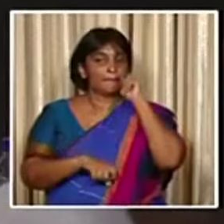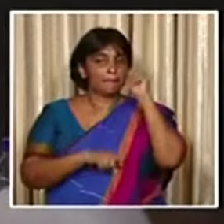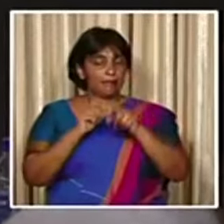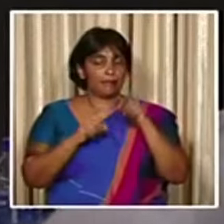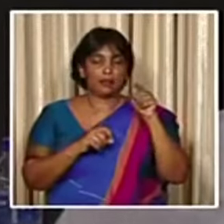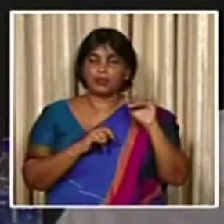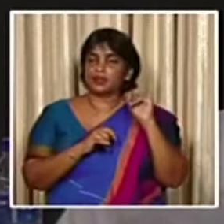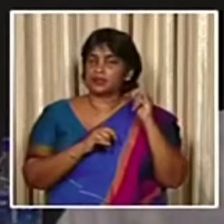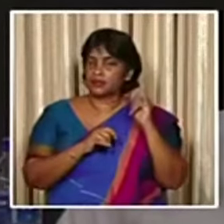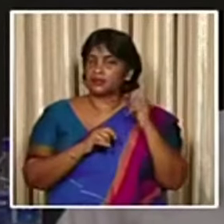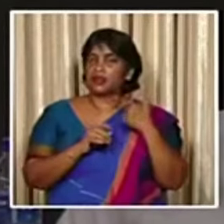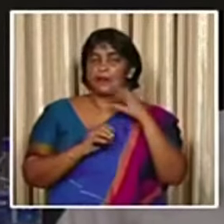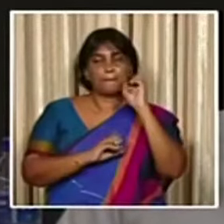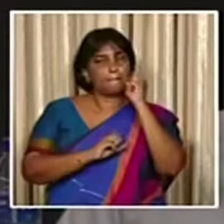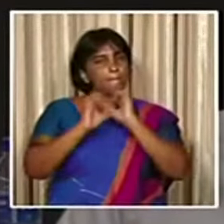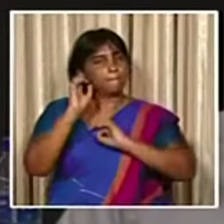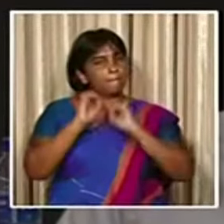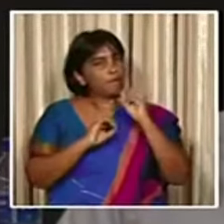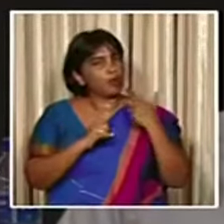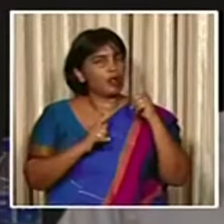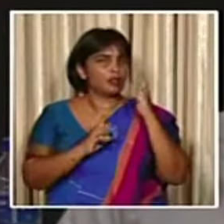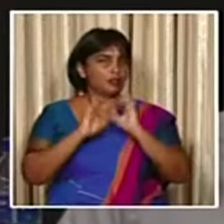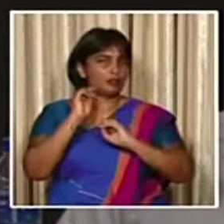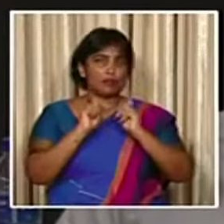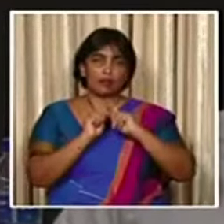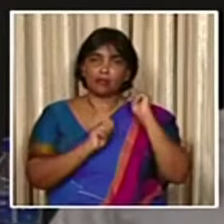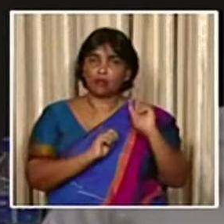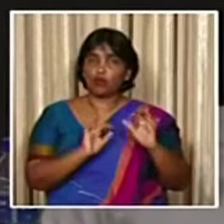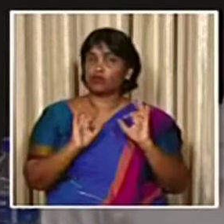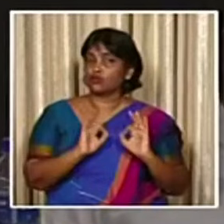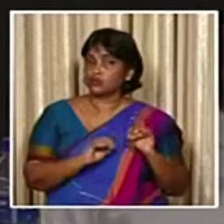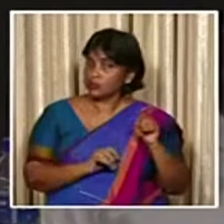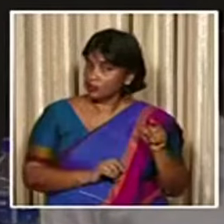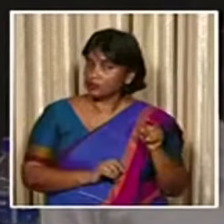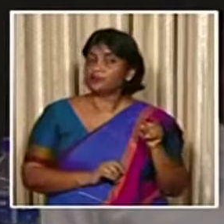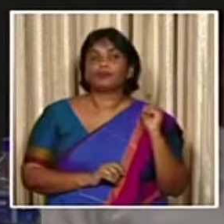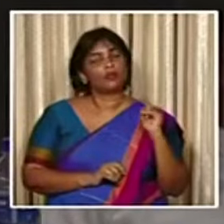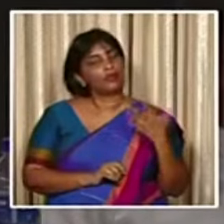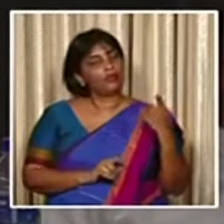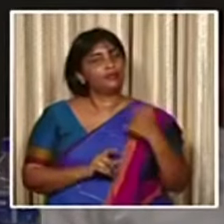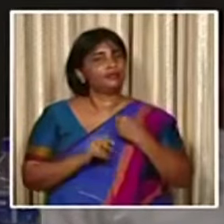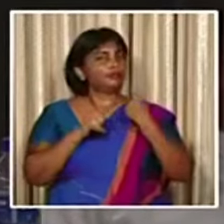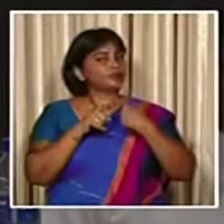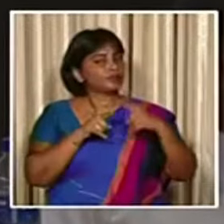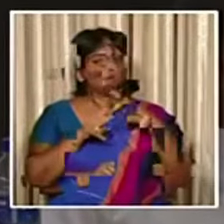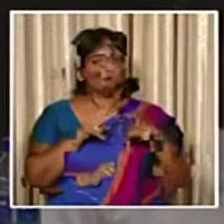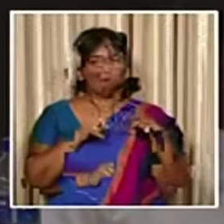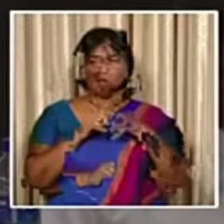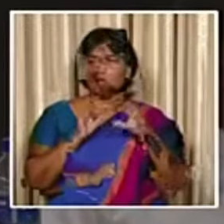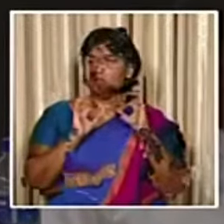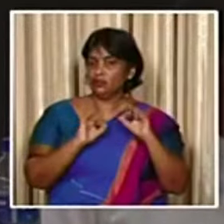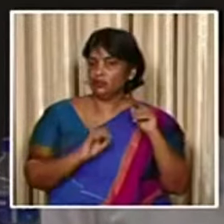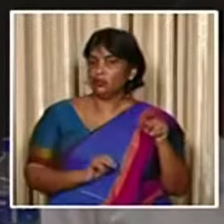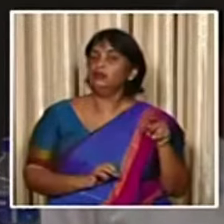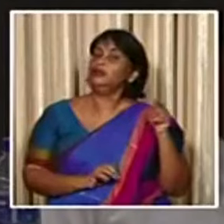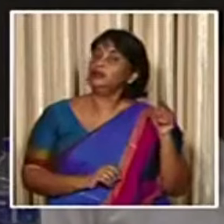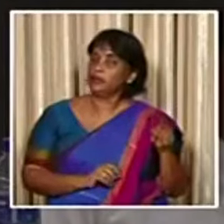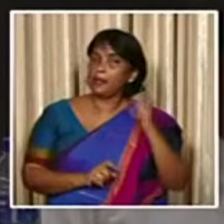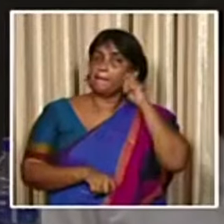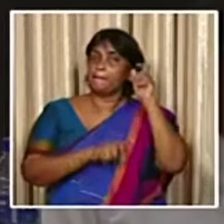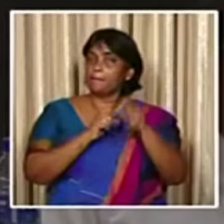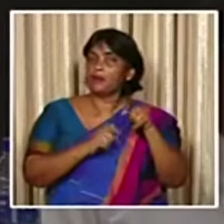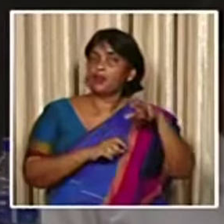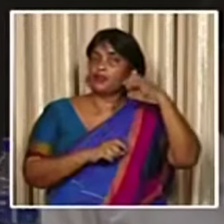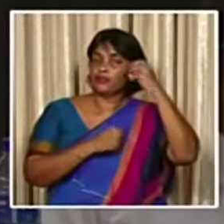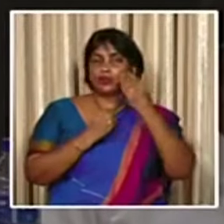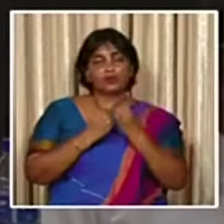මිනිස්සු යම් ආකාරයේ 150ක් හෝ 170ක් ගෙවන්න සූදානම් නම්, එහෙම නැත්නම් වාර්ෂික වශයෙන් ගෙවන්න සූදානම් නම් ඒ